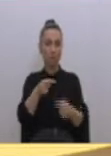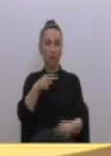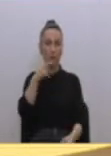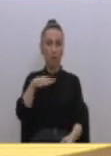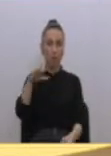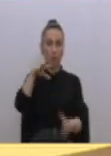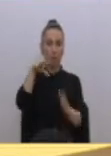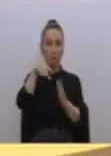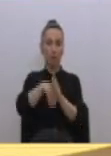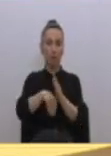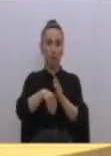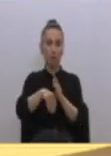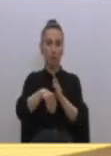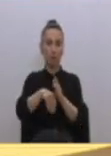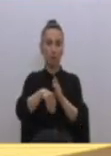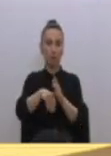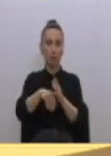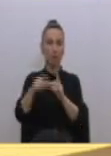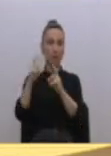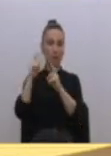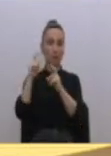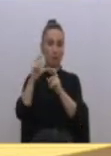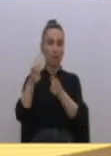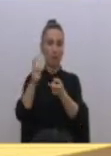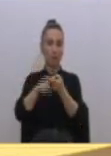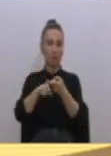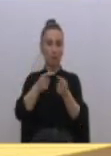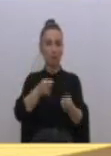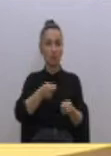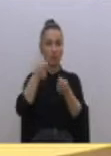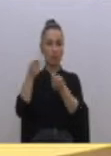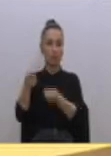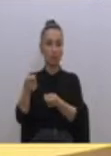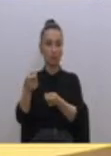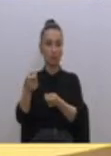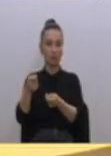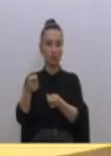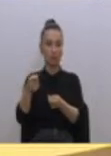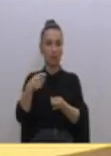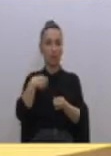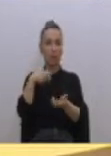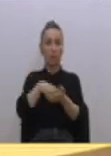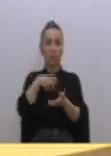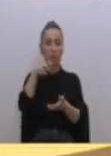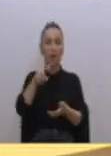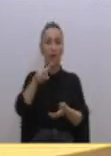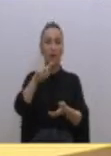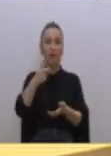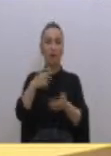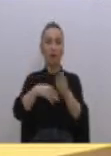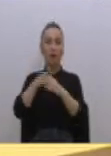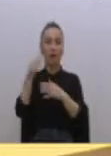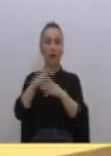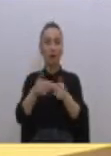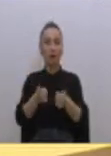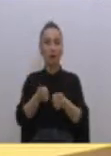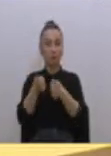rusetshi sanktsirebuli tvirtebis shetanas ar mogtseret rom ratom uqobt khels